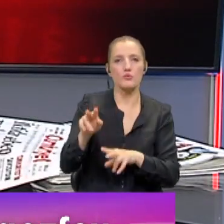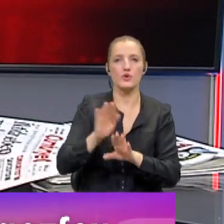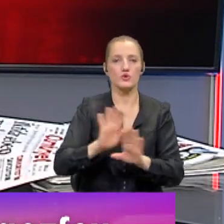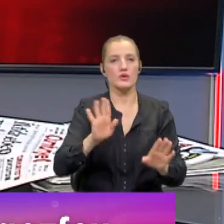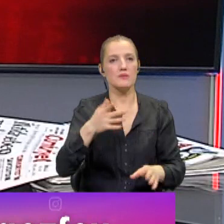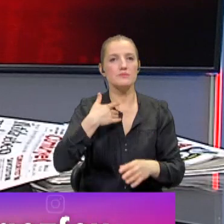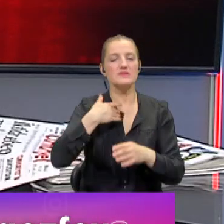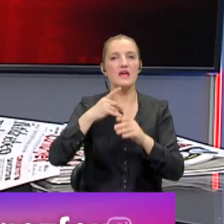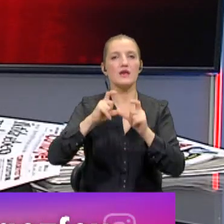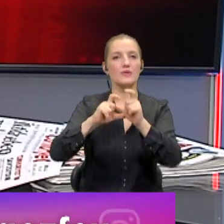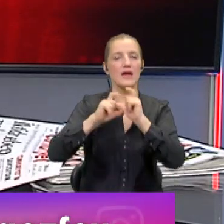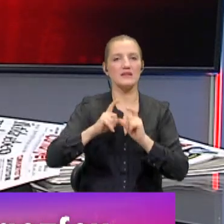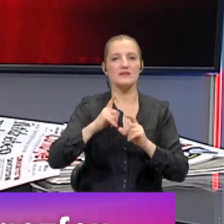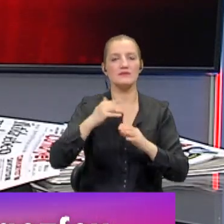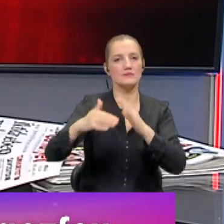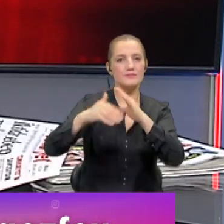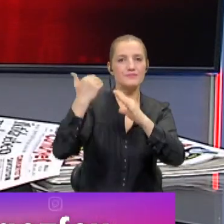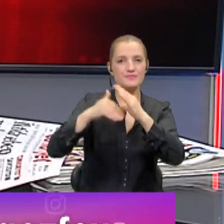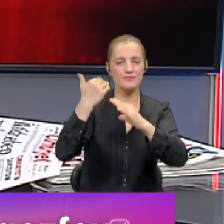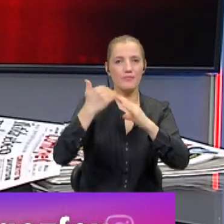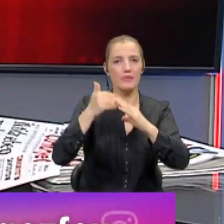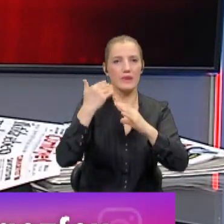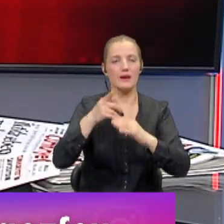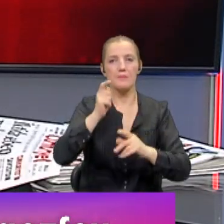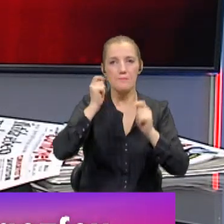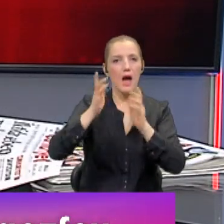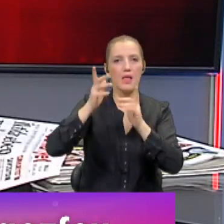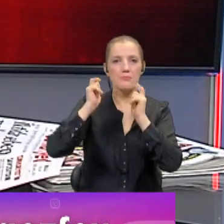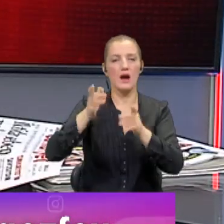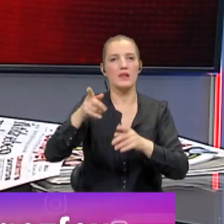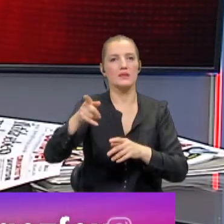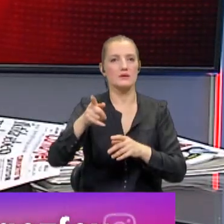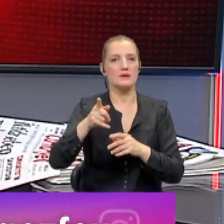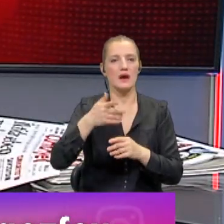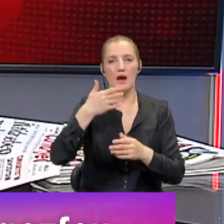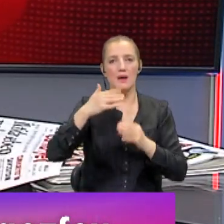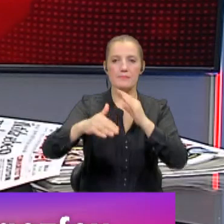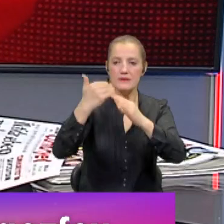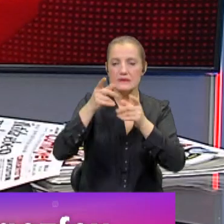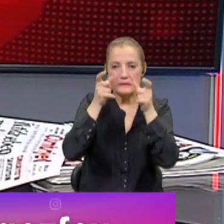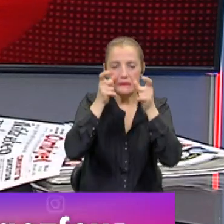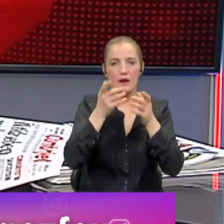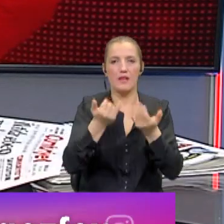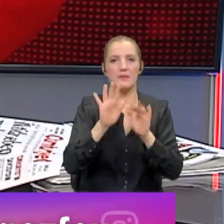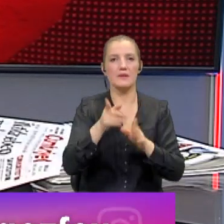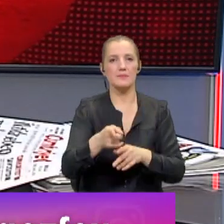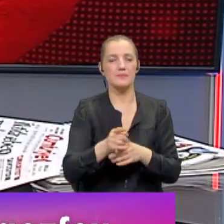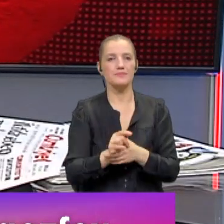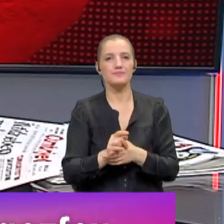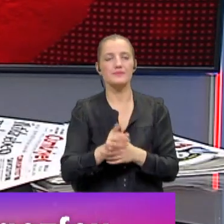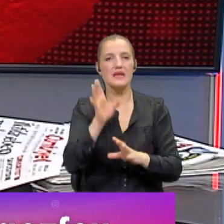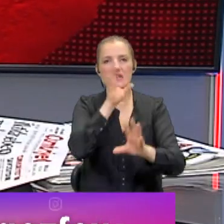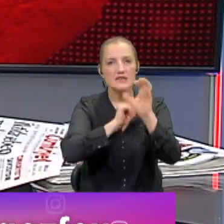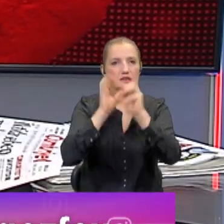bize Günaydın yani izleyicilerimiz var kusura bakma Mesajlara da böyle pahalılıktan da yaklaşamadığı gelemedik Sinsice